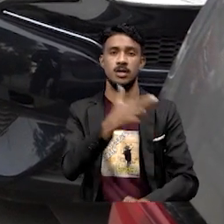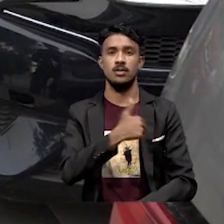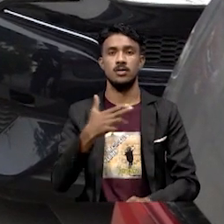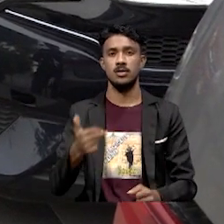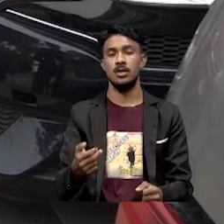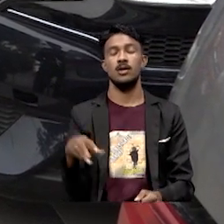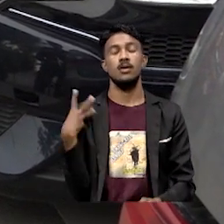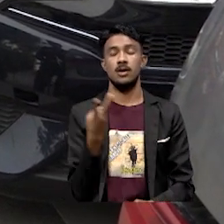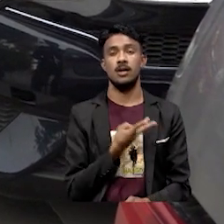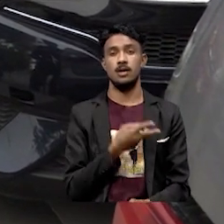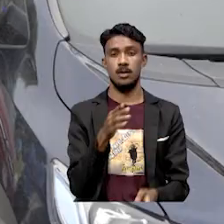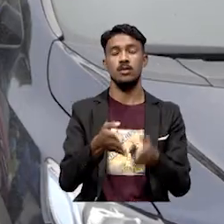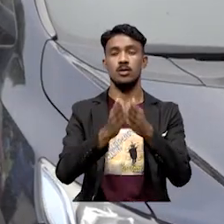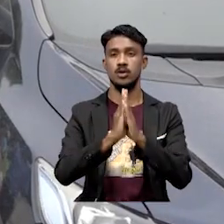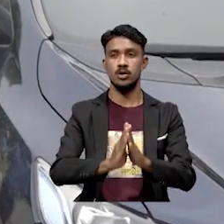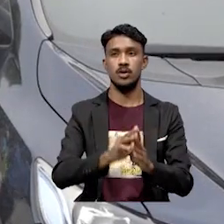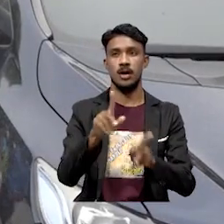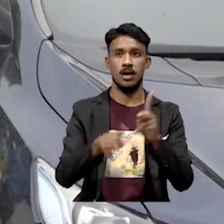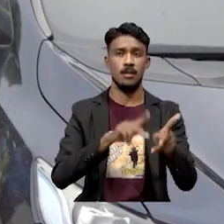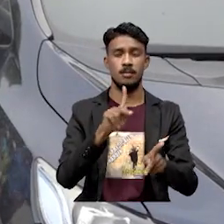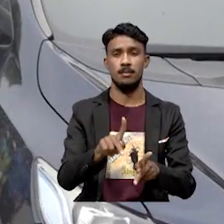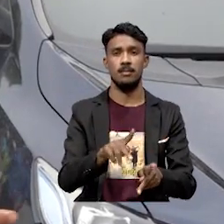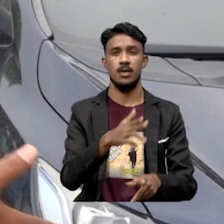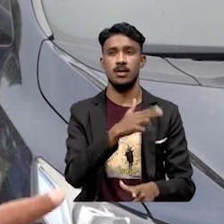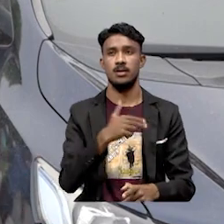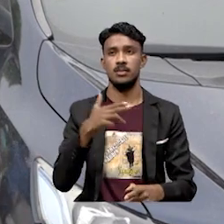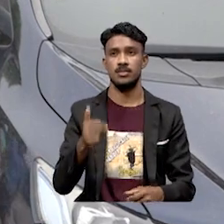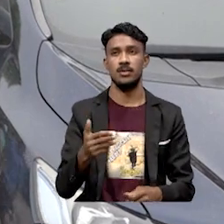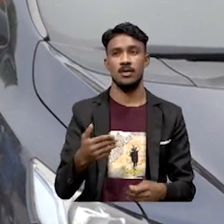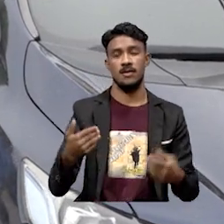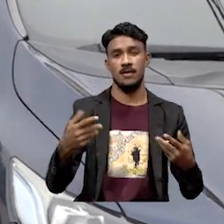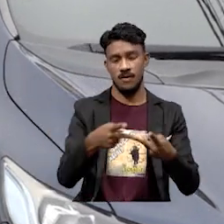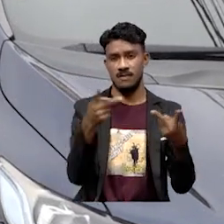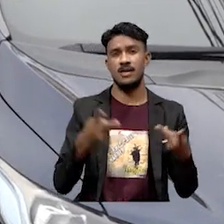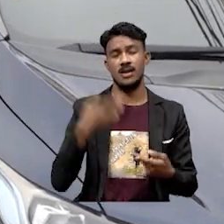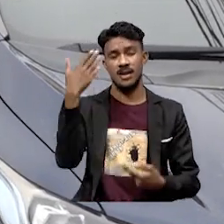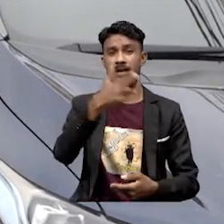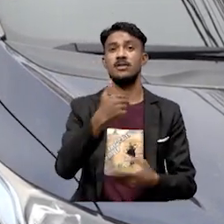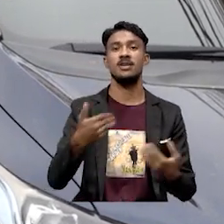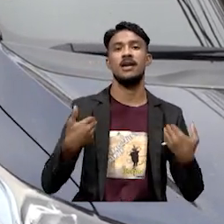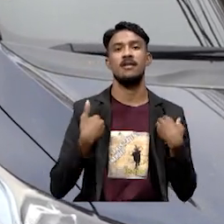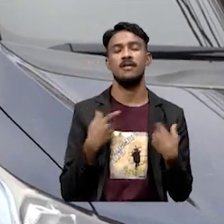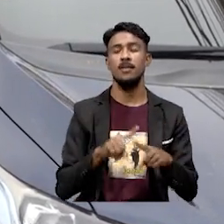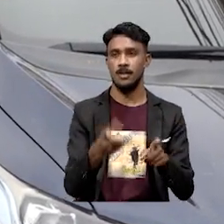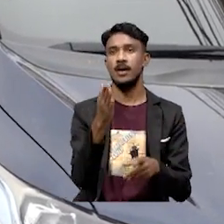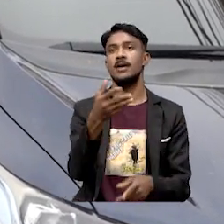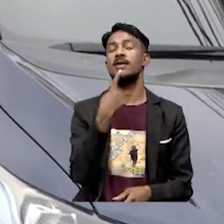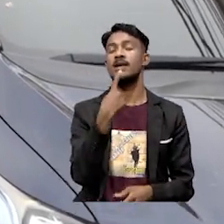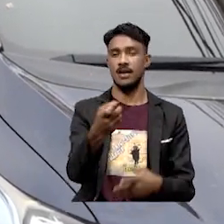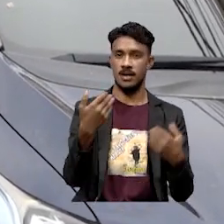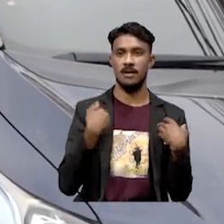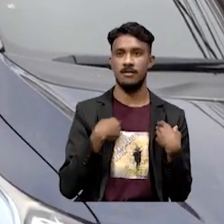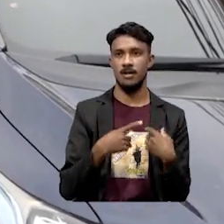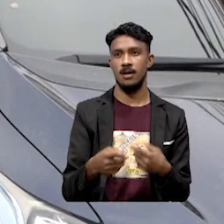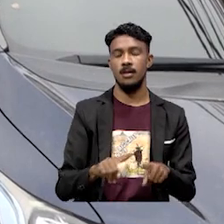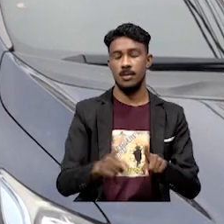usu kari kita sidadau jakarta iha kari kia jakarta zebra cross siran sen iha kala iha iya mas tambah saya dan kita